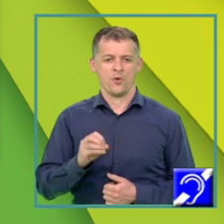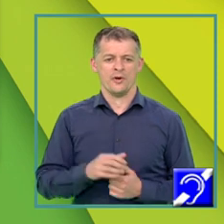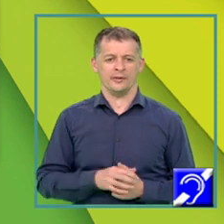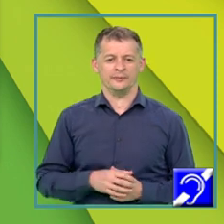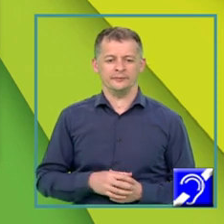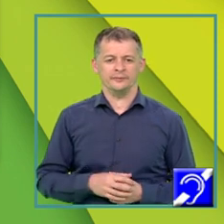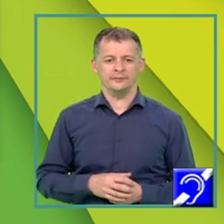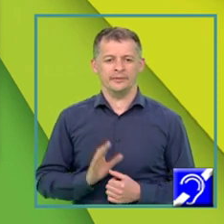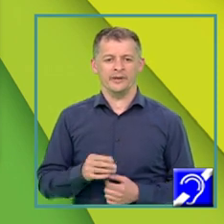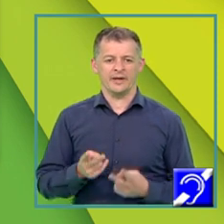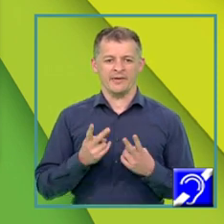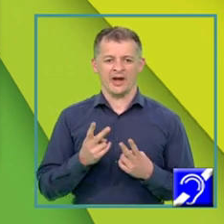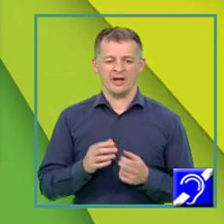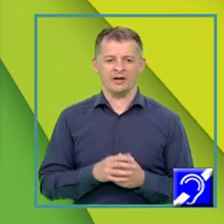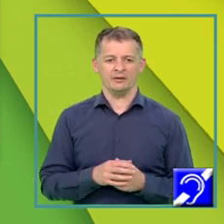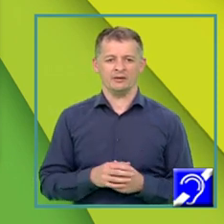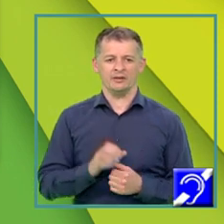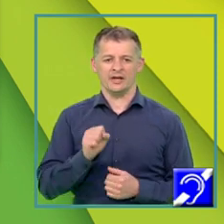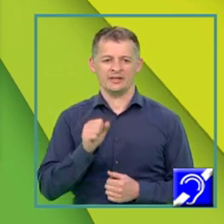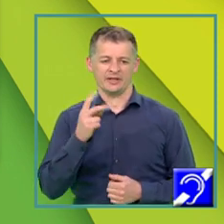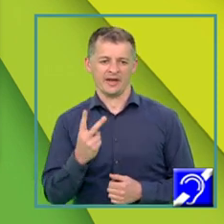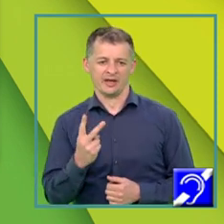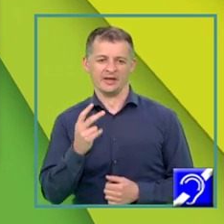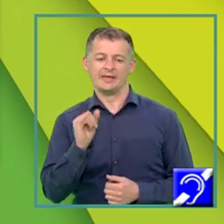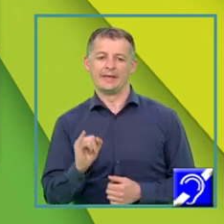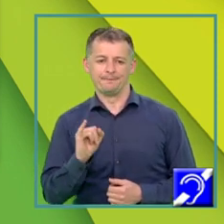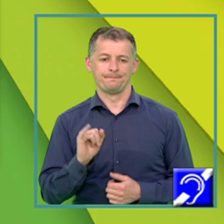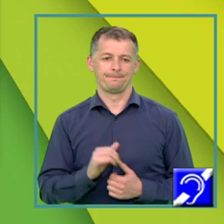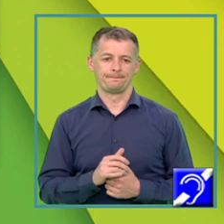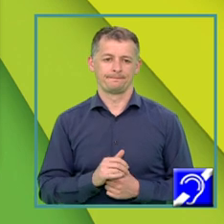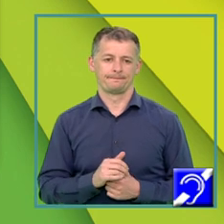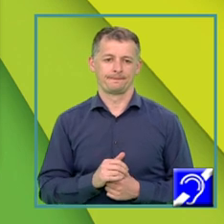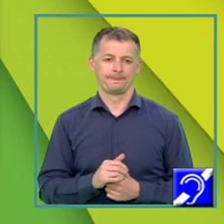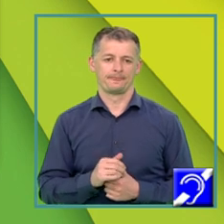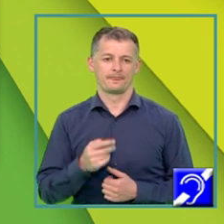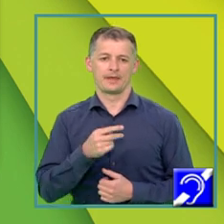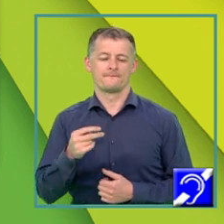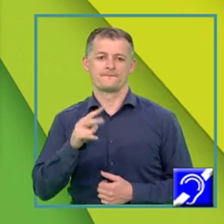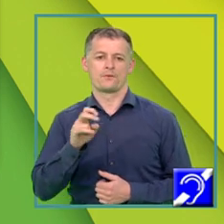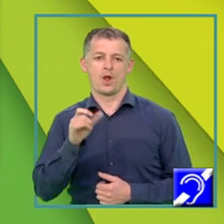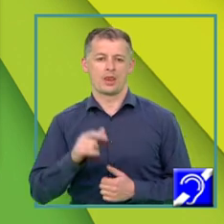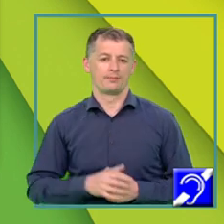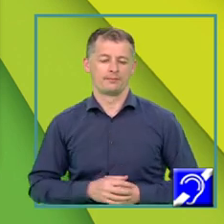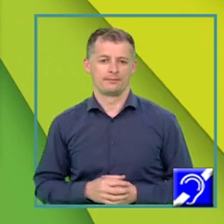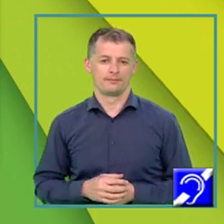semnificația psdi îi e vocală